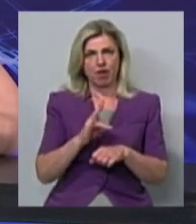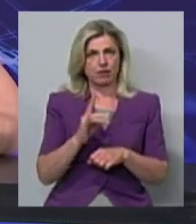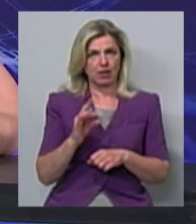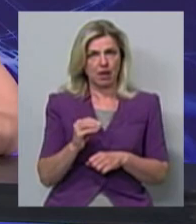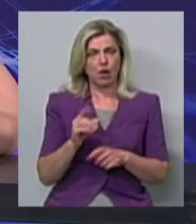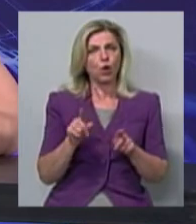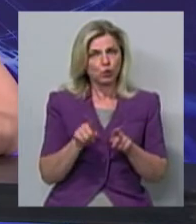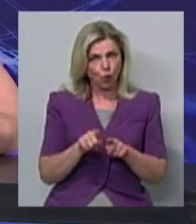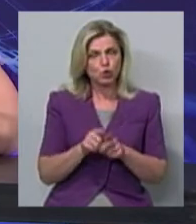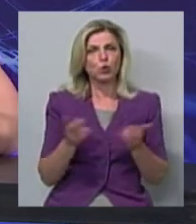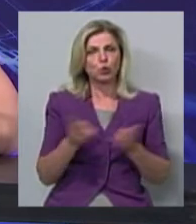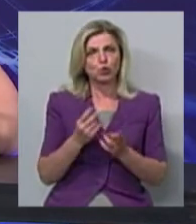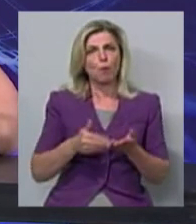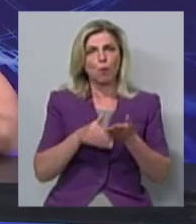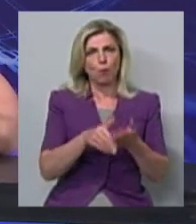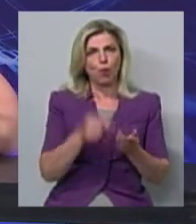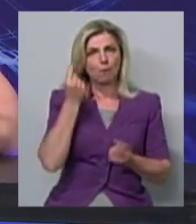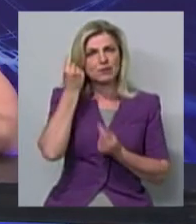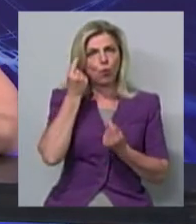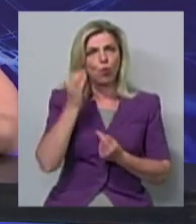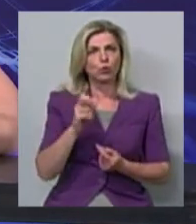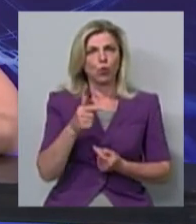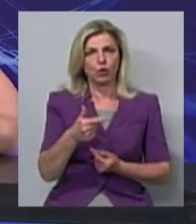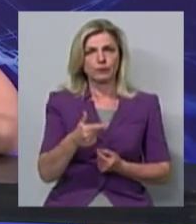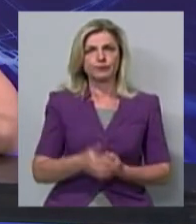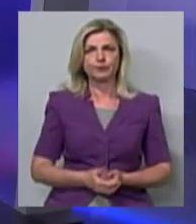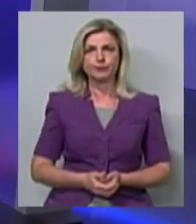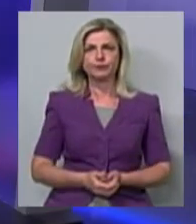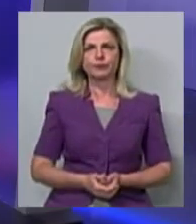ситуации. Ну, вот. Треба